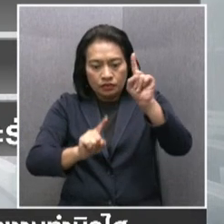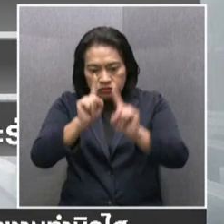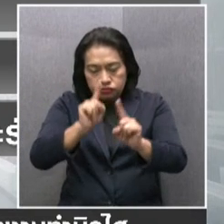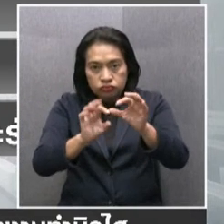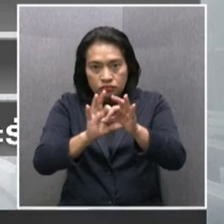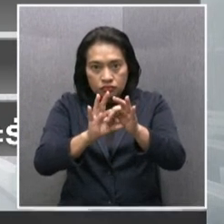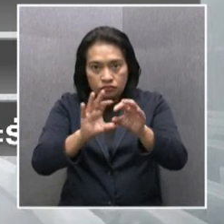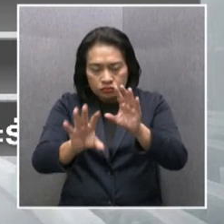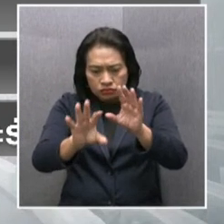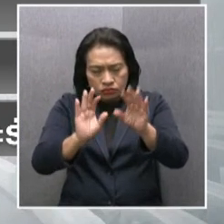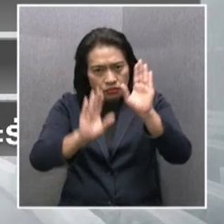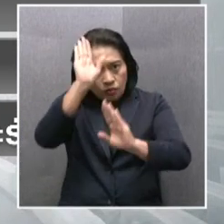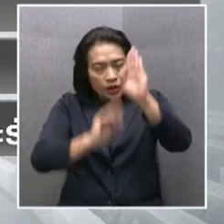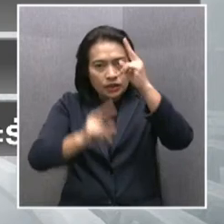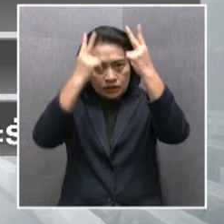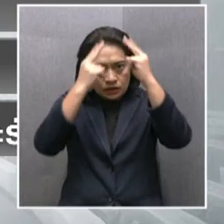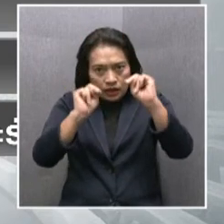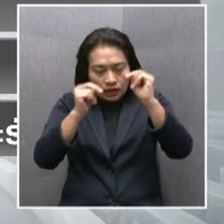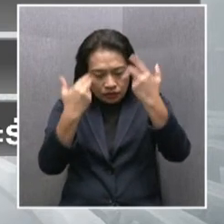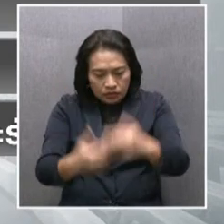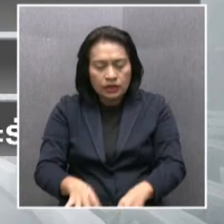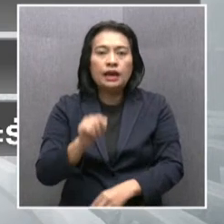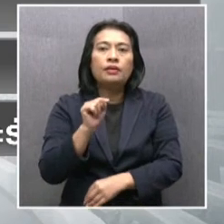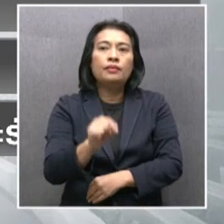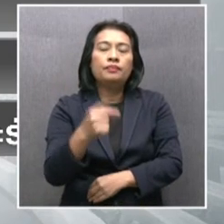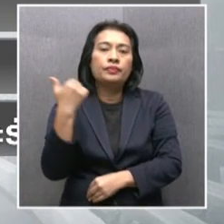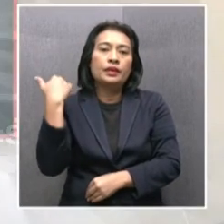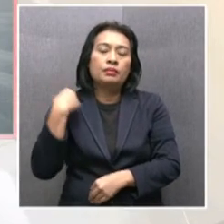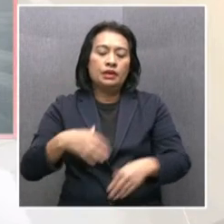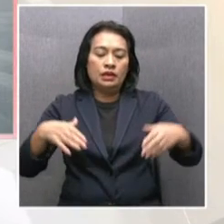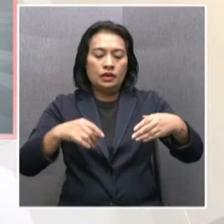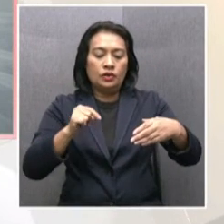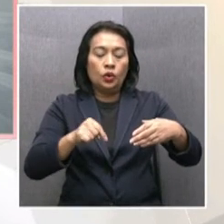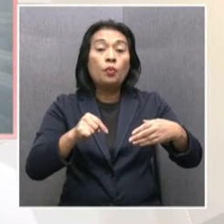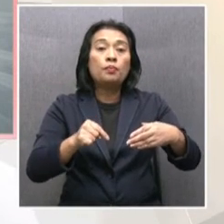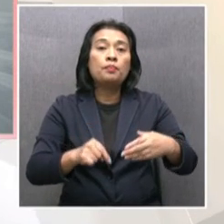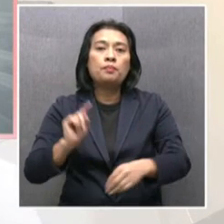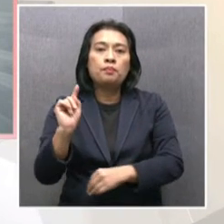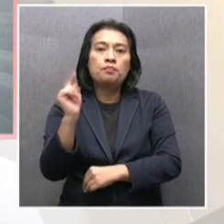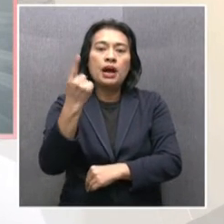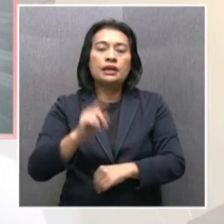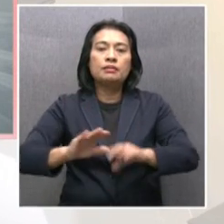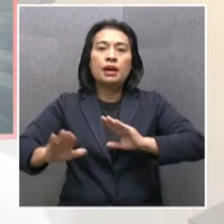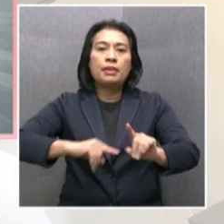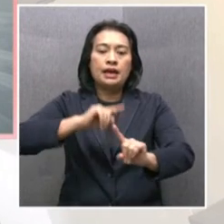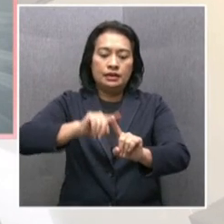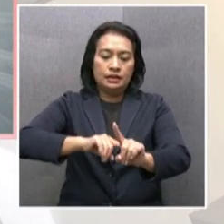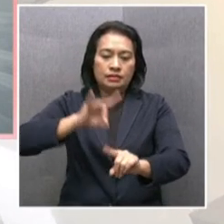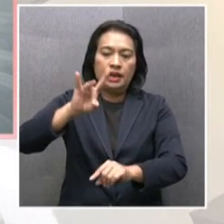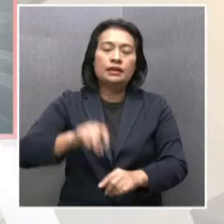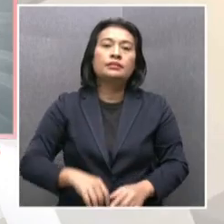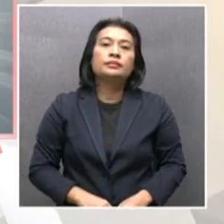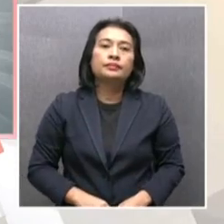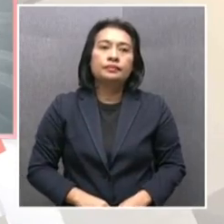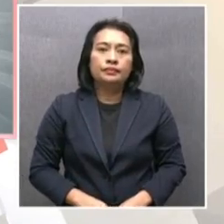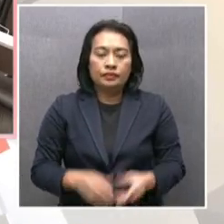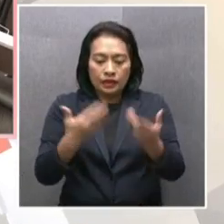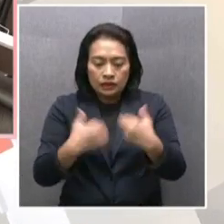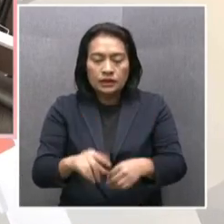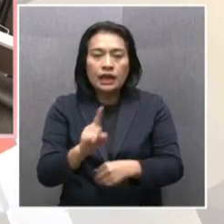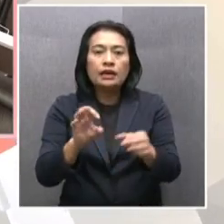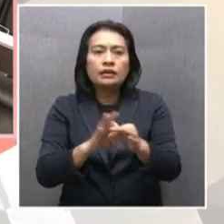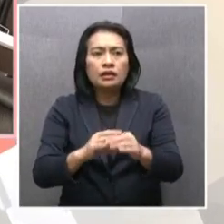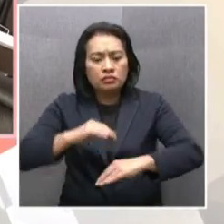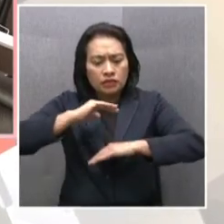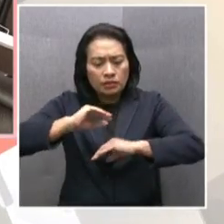ซึ่งหากกระบวนการทำได้ราบรื่นคาดว่าจะได้คณะรัฐมนตรีชุดใหม่ภายในเดือนสิงหาคมนี้หากแต่กติกาไม่ได้กำหน